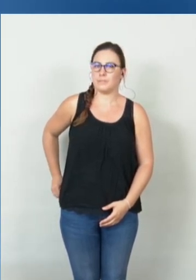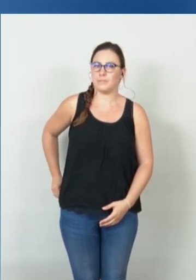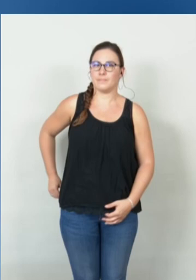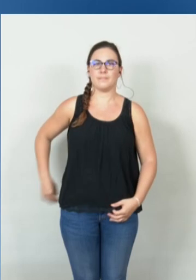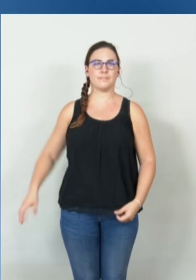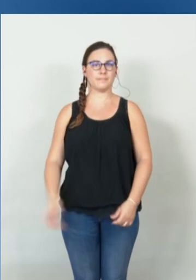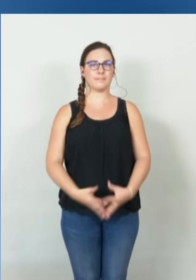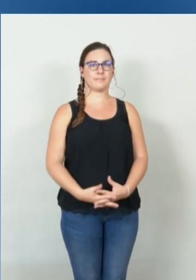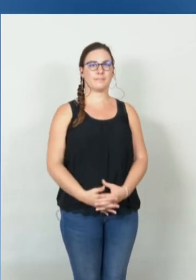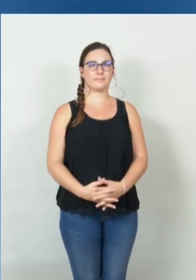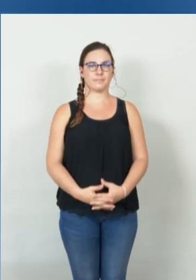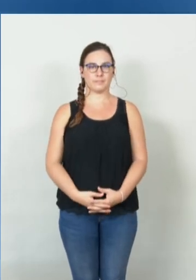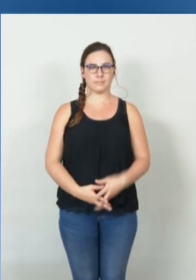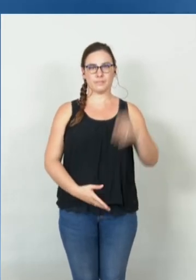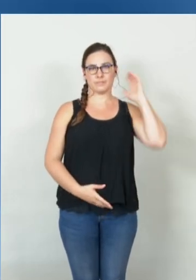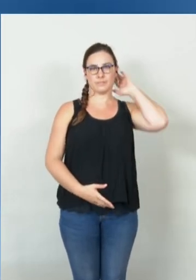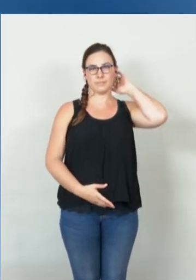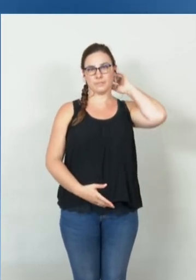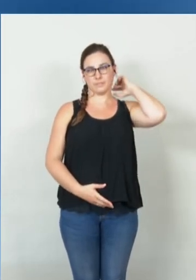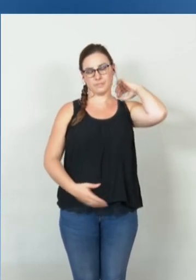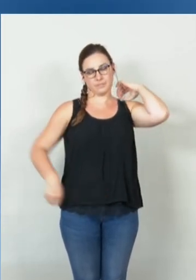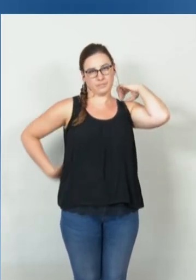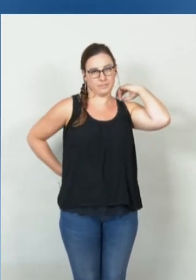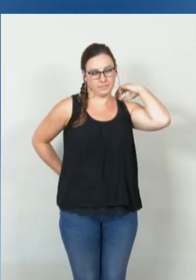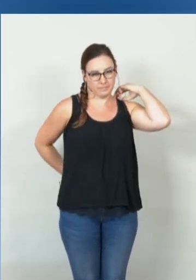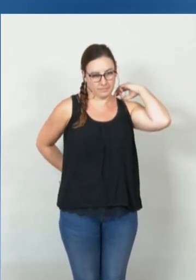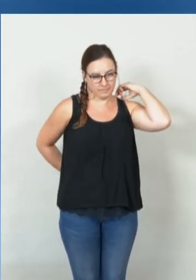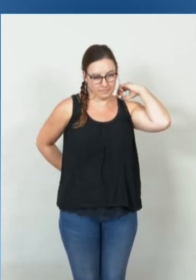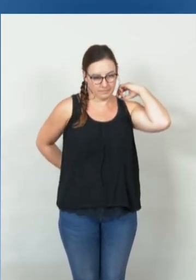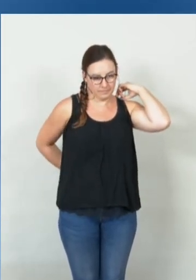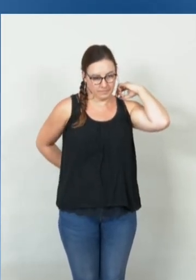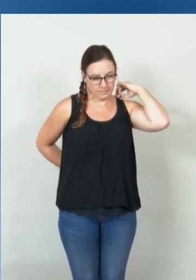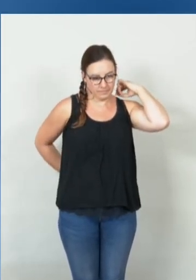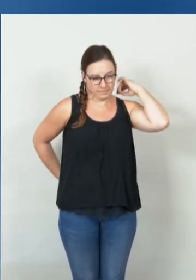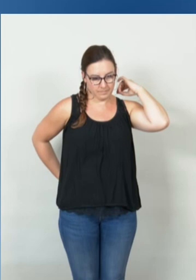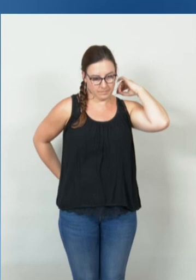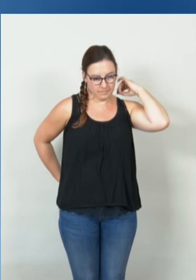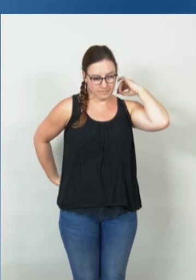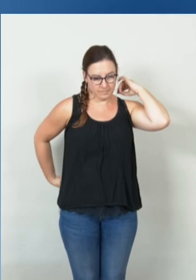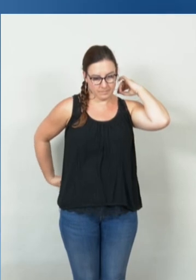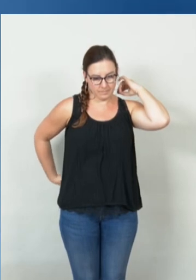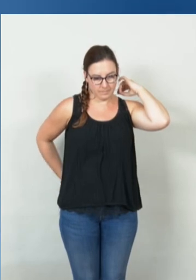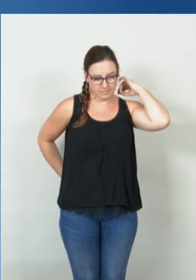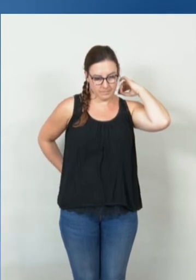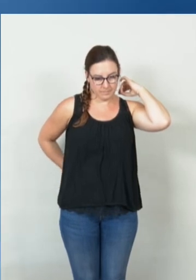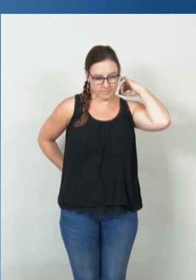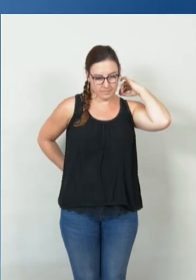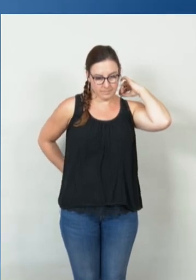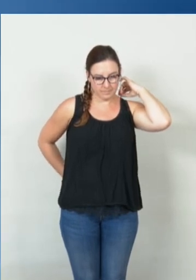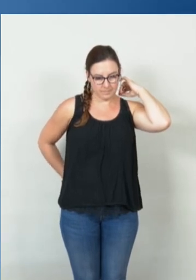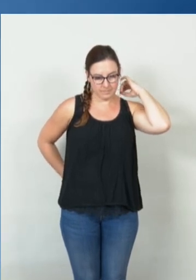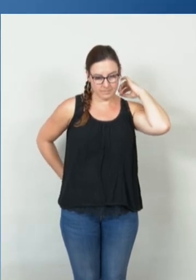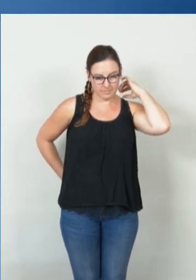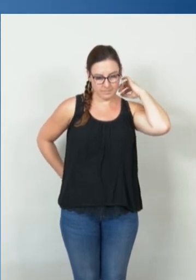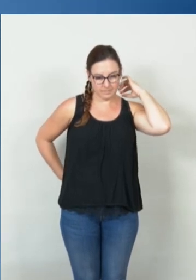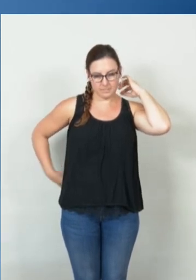Christine gentil romain afasclaus Juven Pierre Nicolas